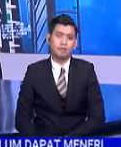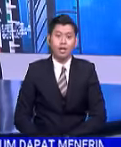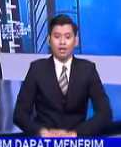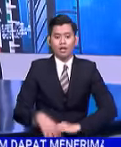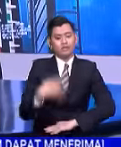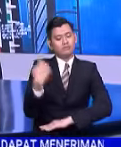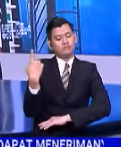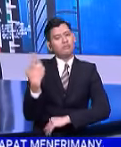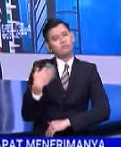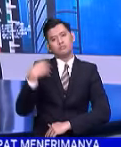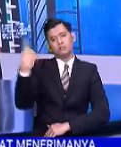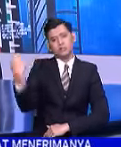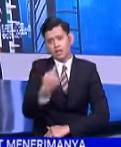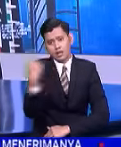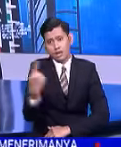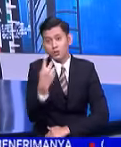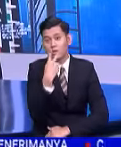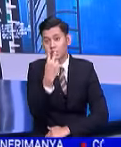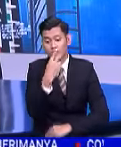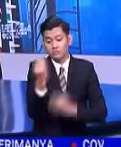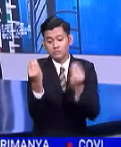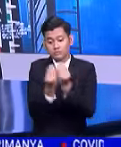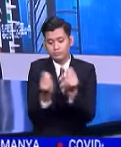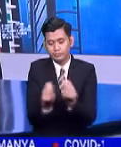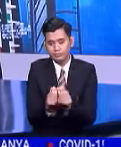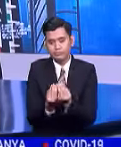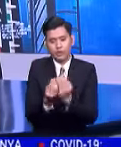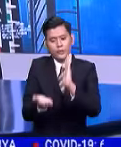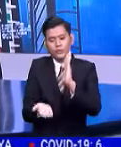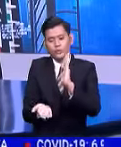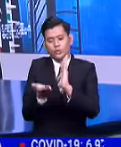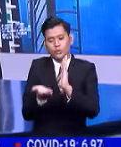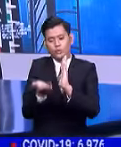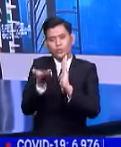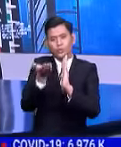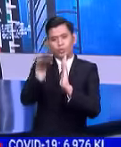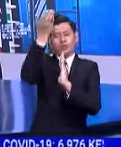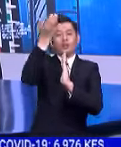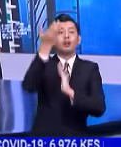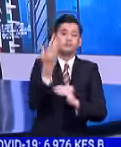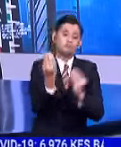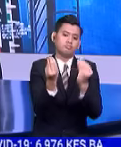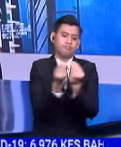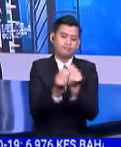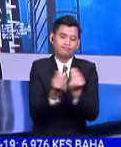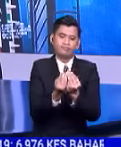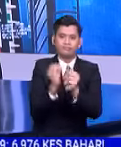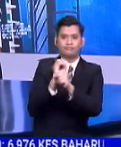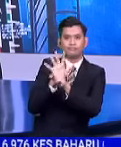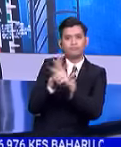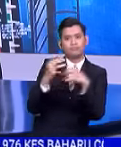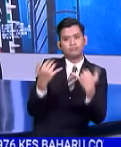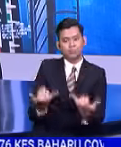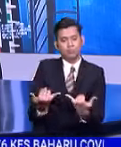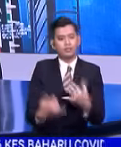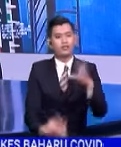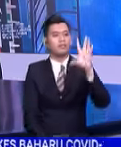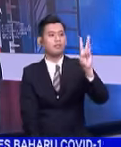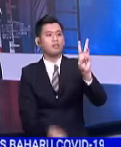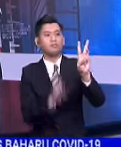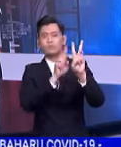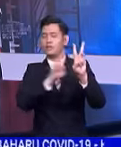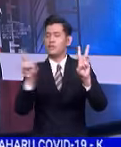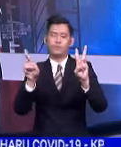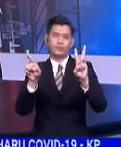Hari demi hari, data menunjukkan peningkatan kes mendadak apabila angka kes harian COVID-19 mencecah 6,000 kes